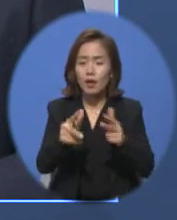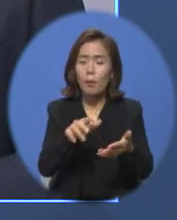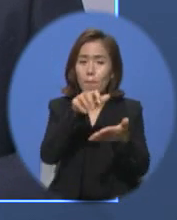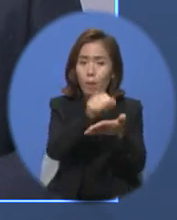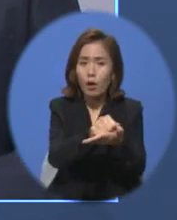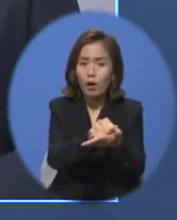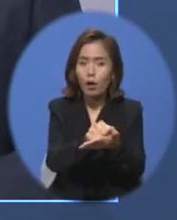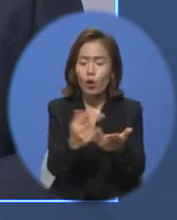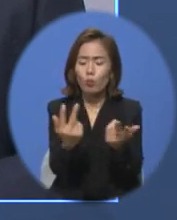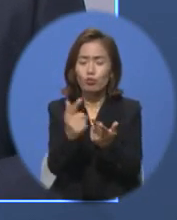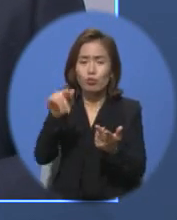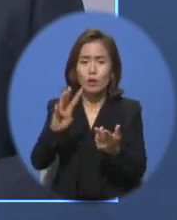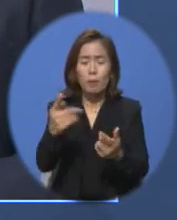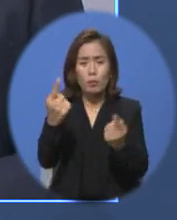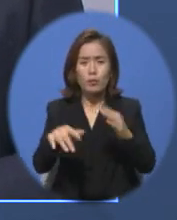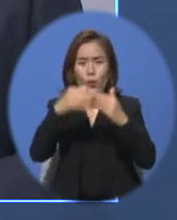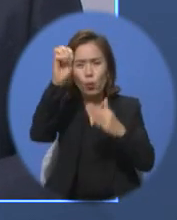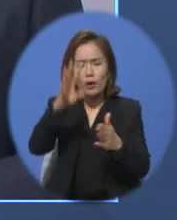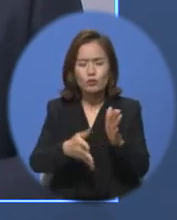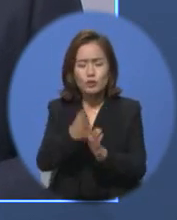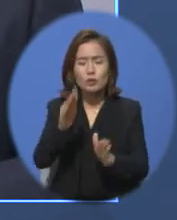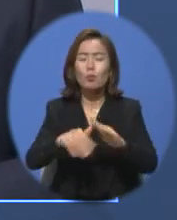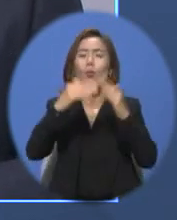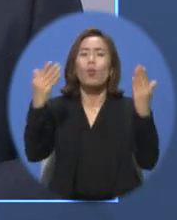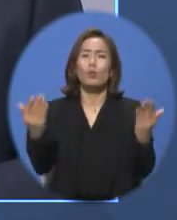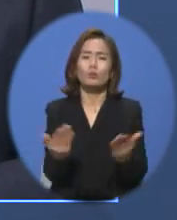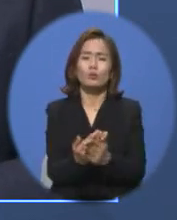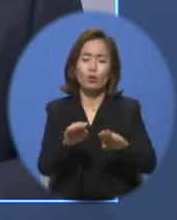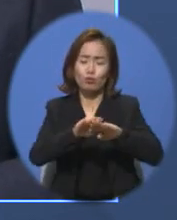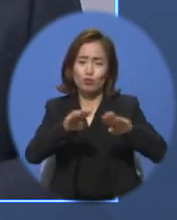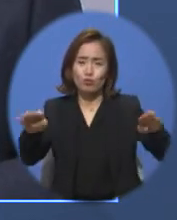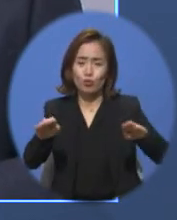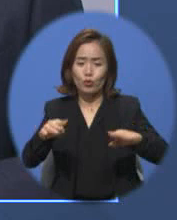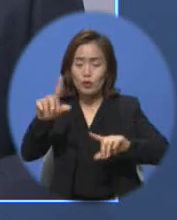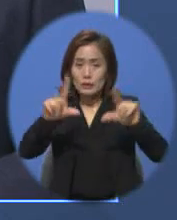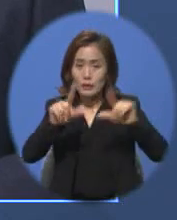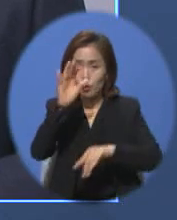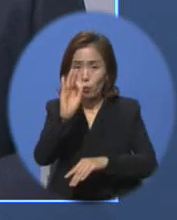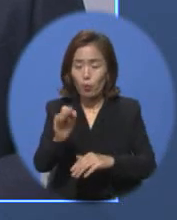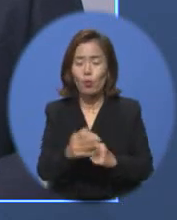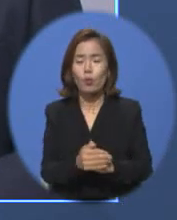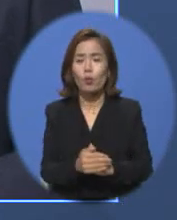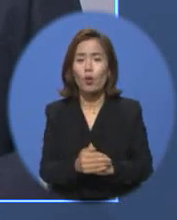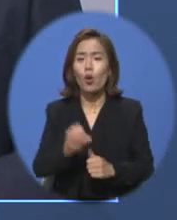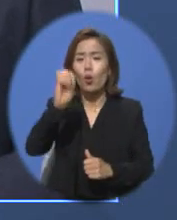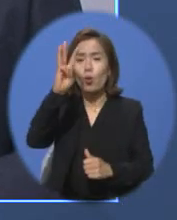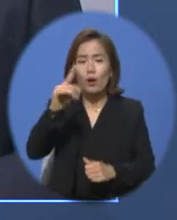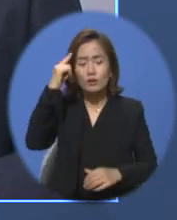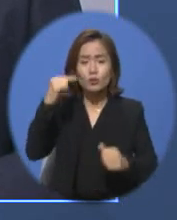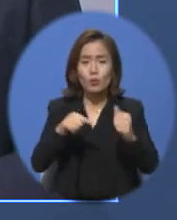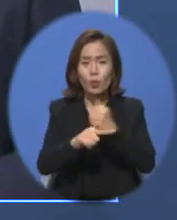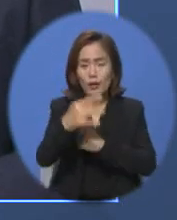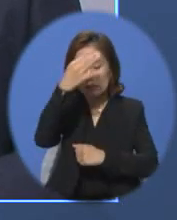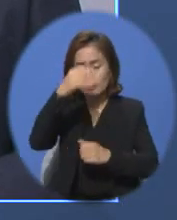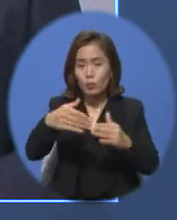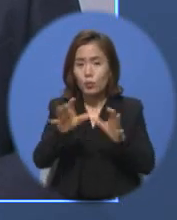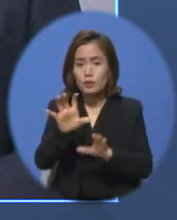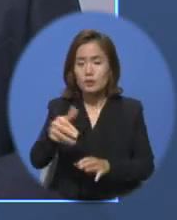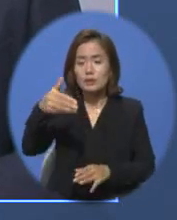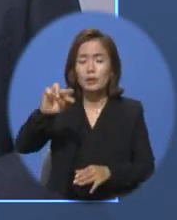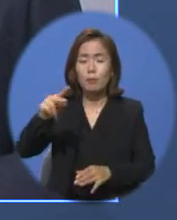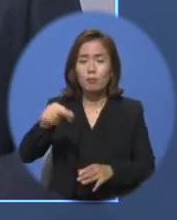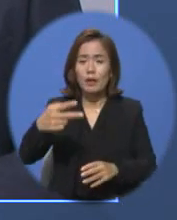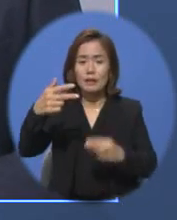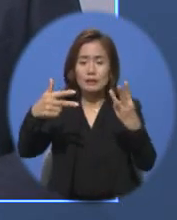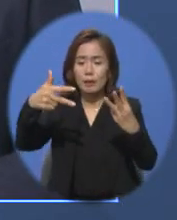,광주시의 전반적인균형과 시스템을고려할때광주과학기술원(GST)이위치한 북구을구,특히 첨단3구에추진하는것이